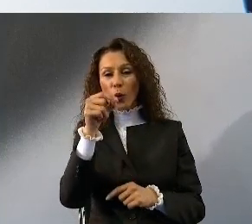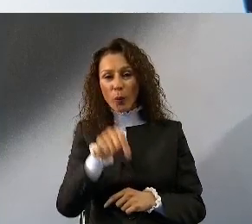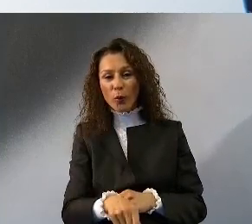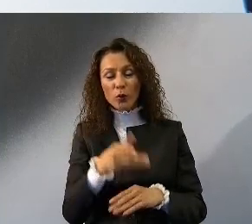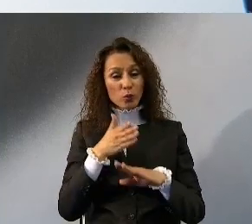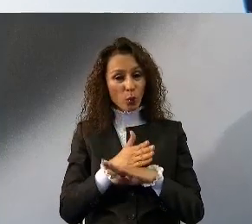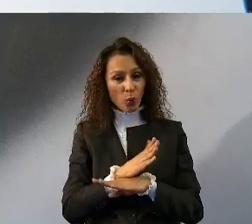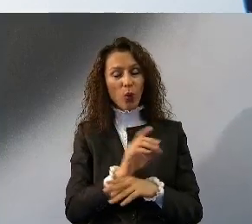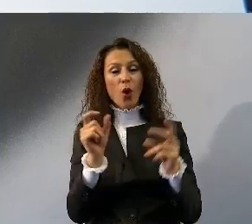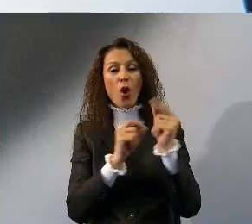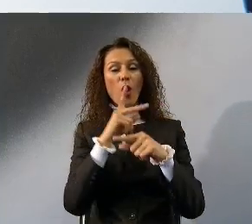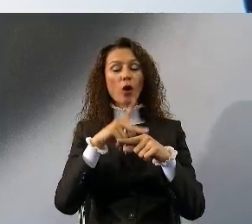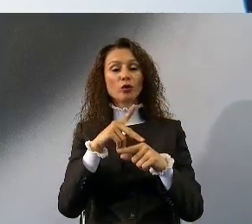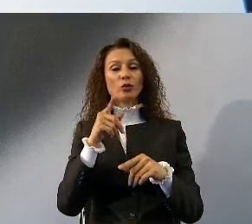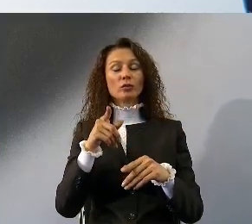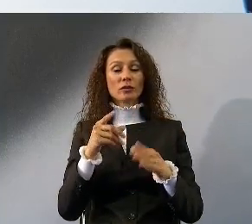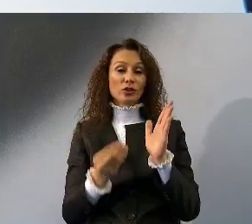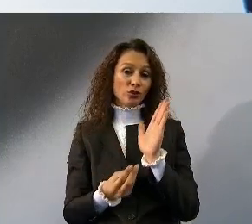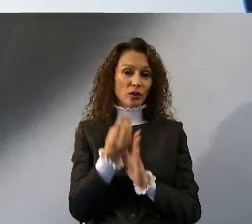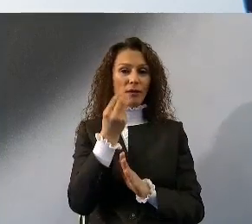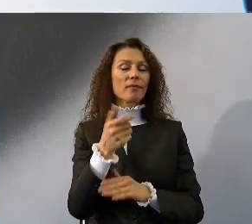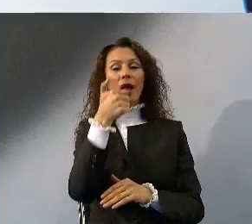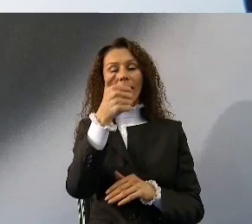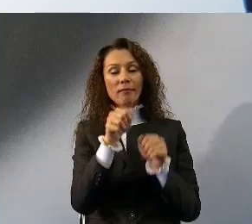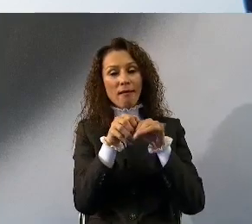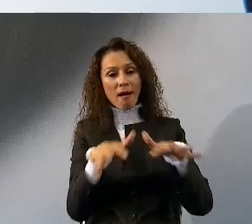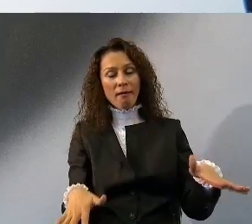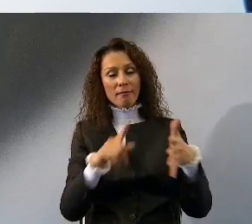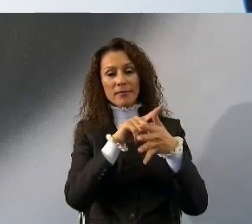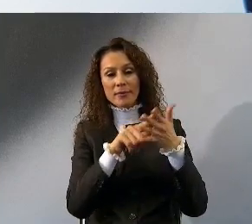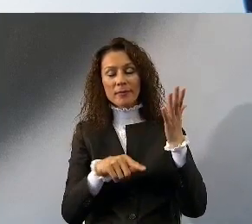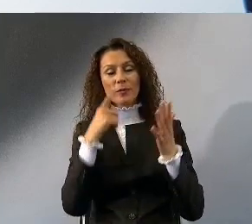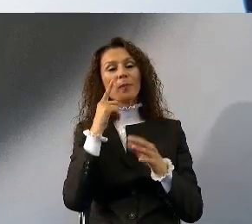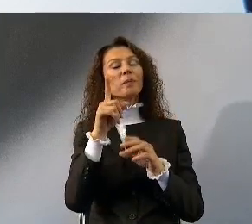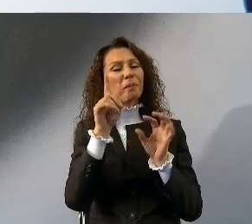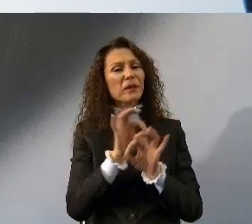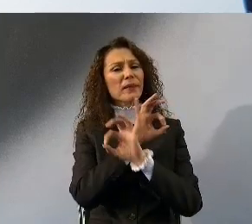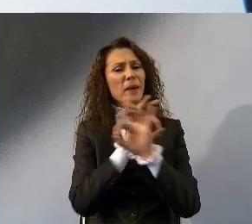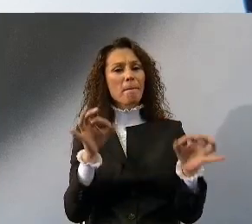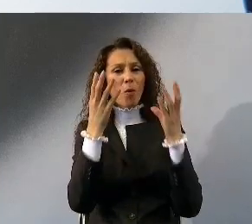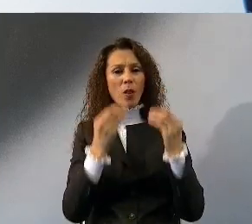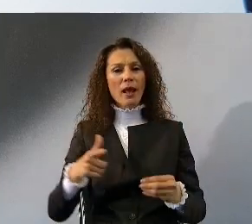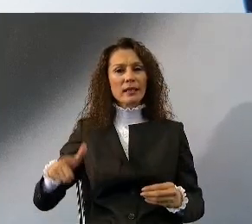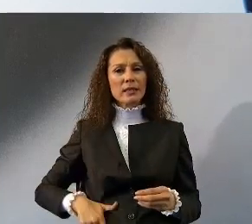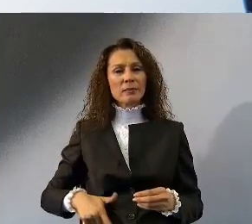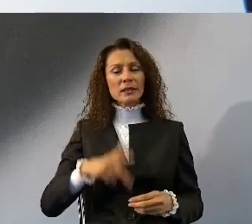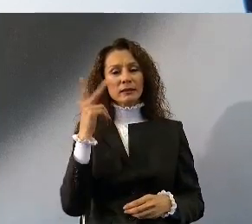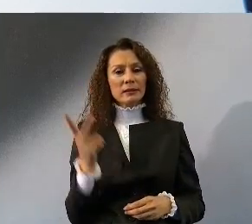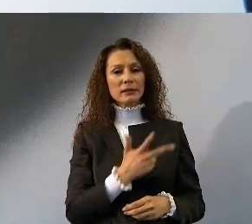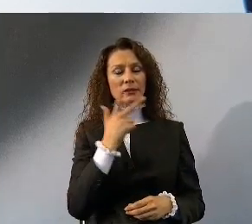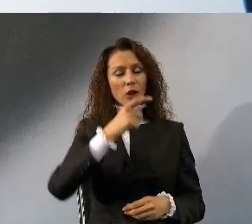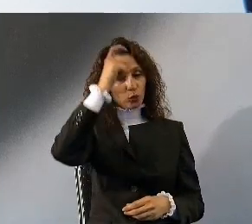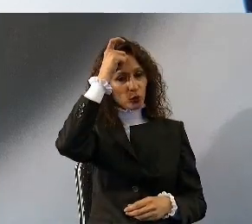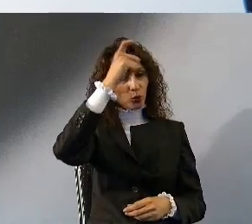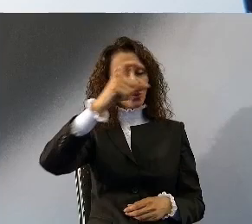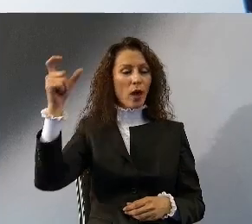özünü ortaya koyan bu döngüsünün, bu altı ayaklı döngüsünün bir an önce tam olarak İzmir'de, hızla İzmir'de ve